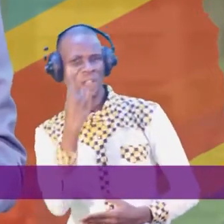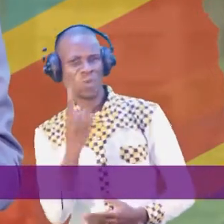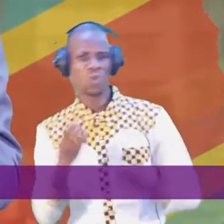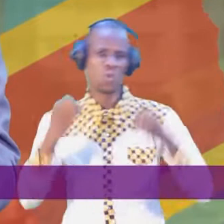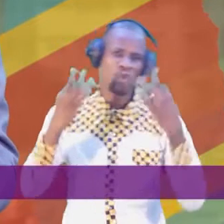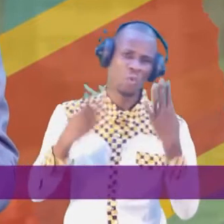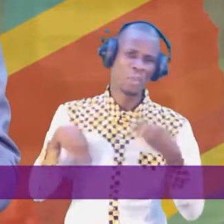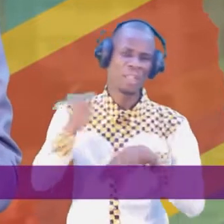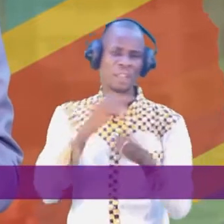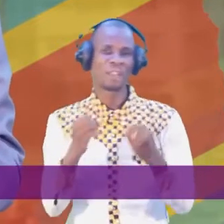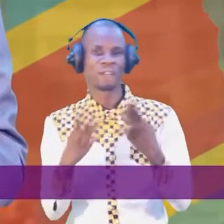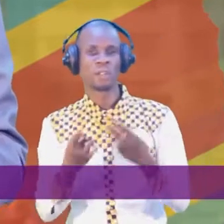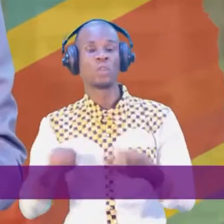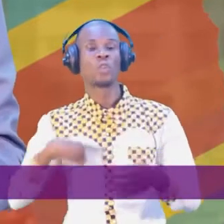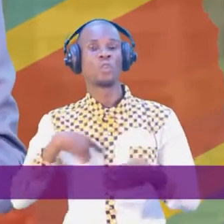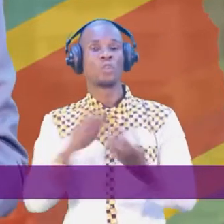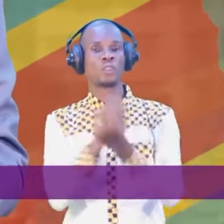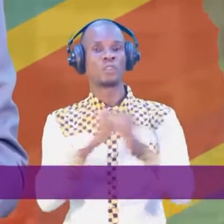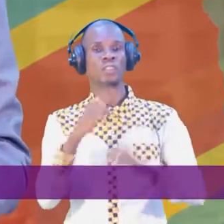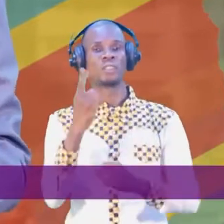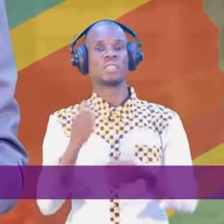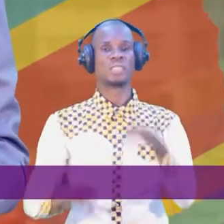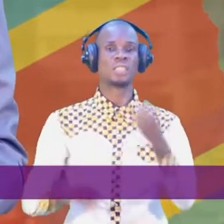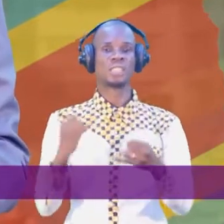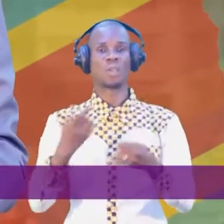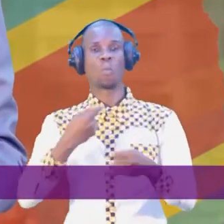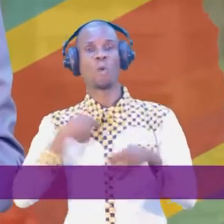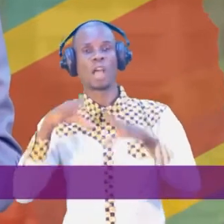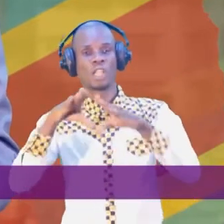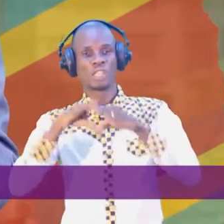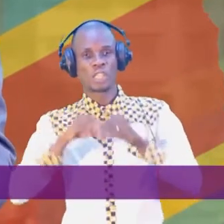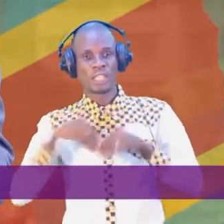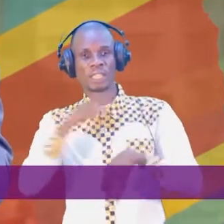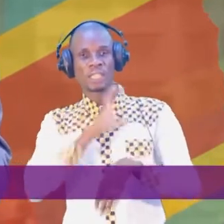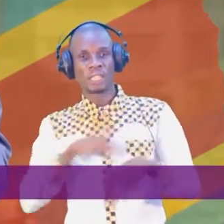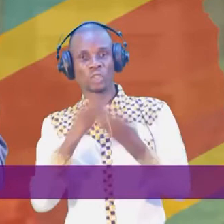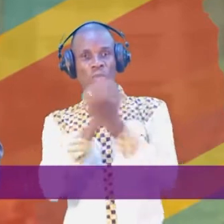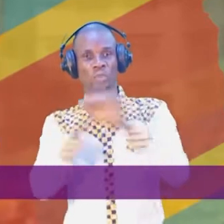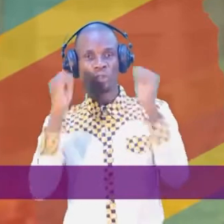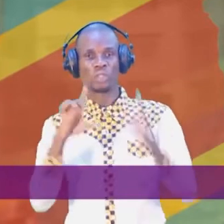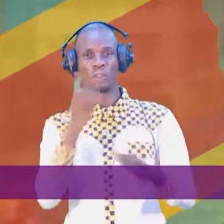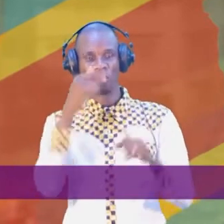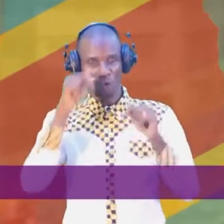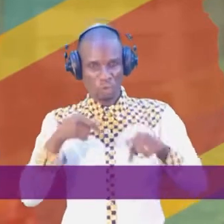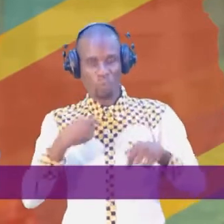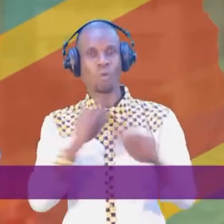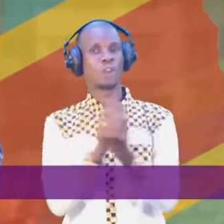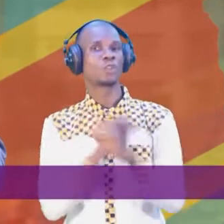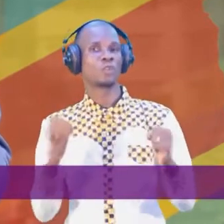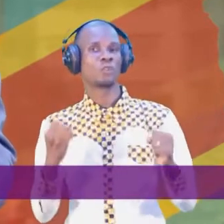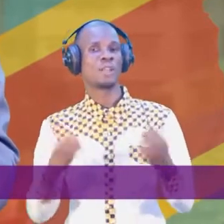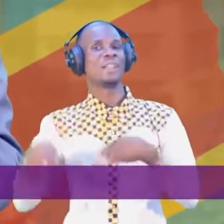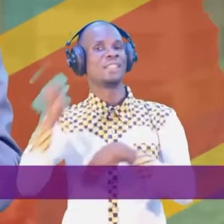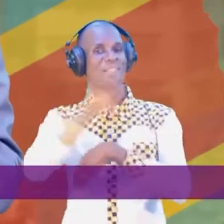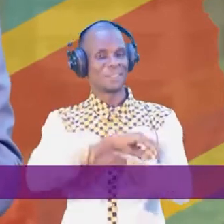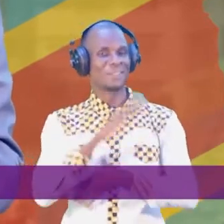biso moto akobikisama mbala boni to na eleko nini ezali kaka mbala moko soki lelo